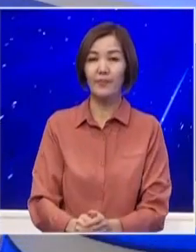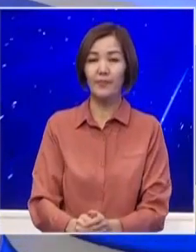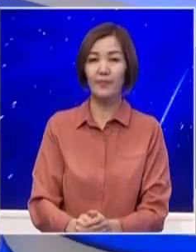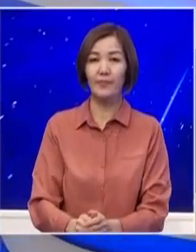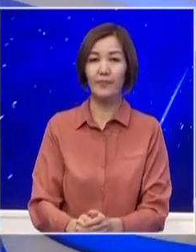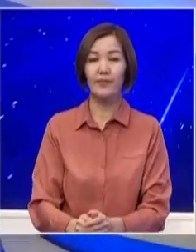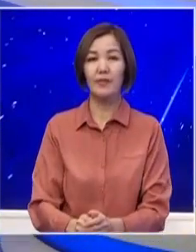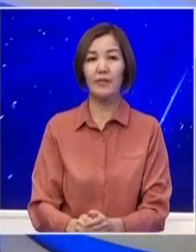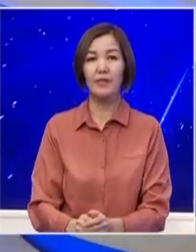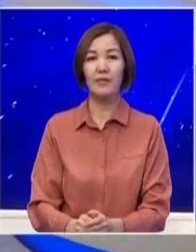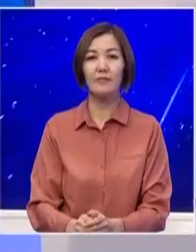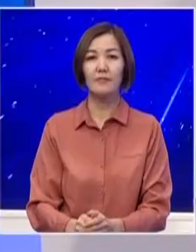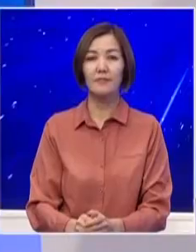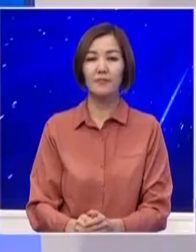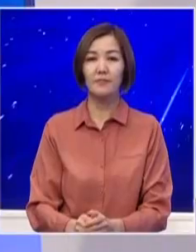Жұмашқызы.